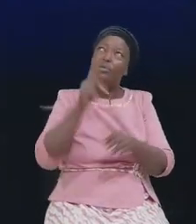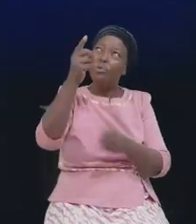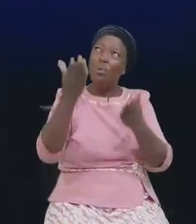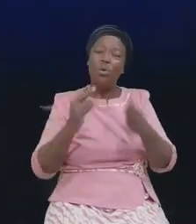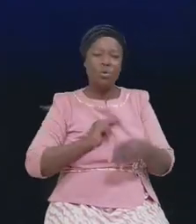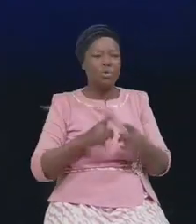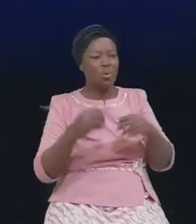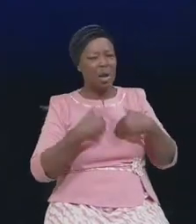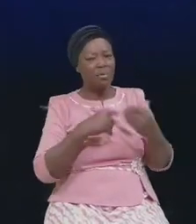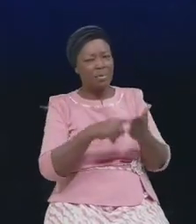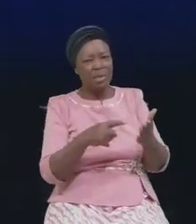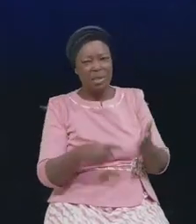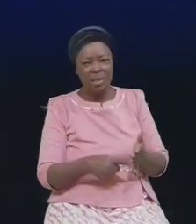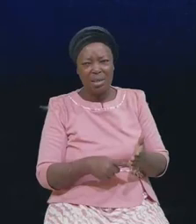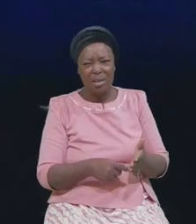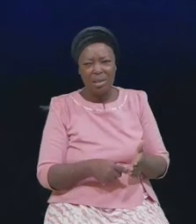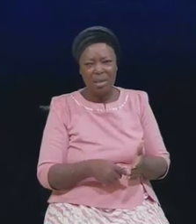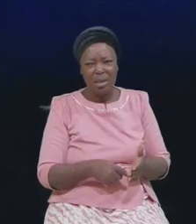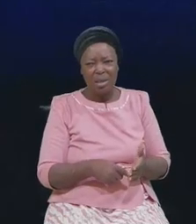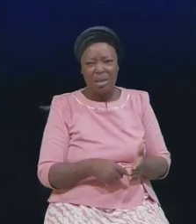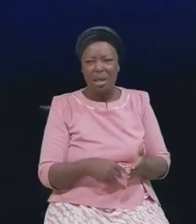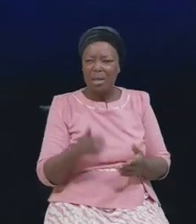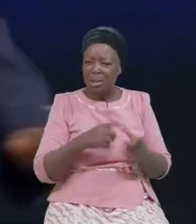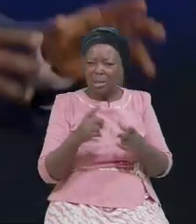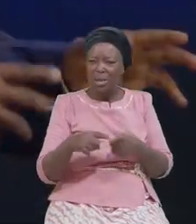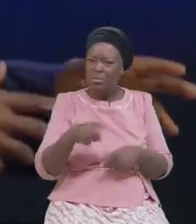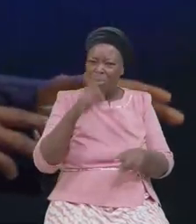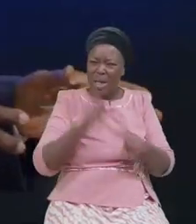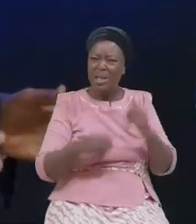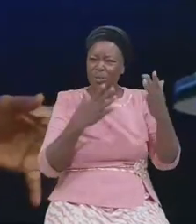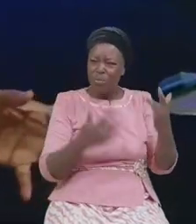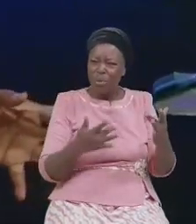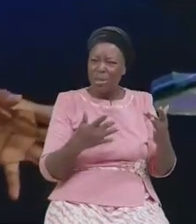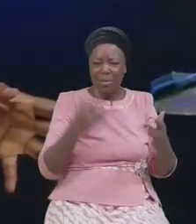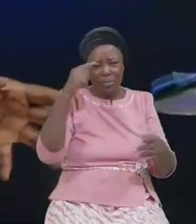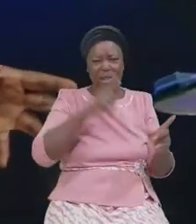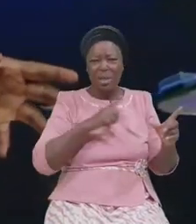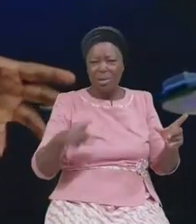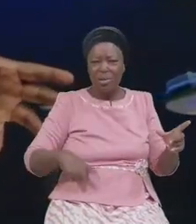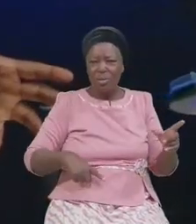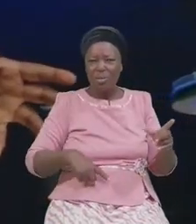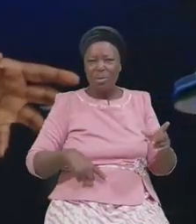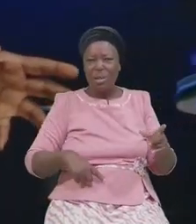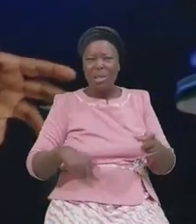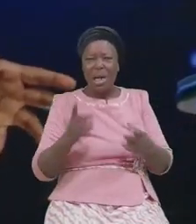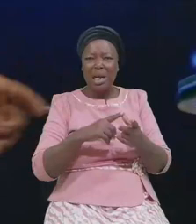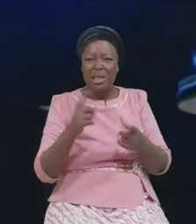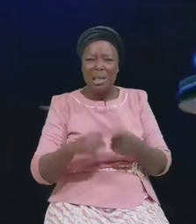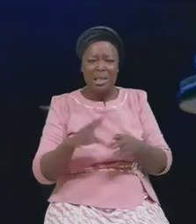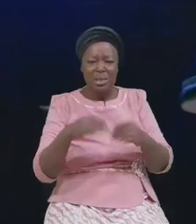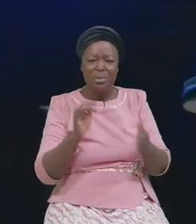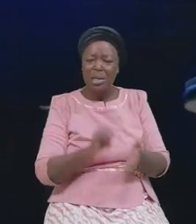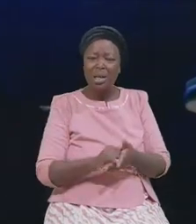il ne le dit pas. Donne-moi, il vous a déjà donné la manne tous les jours. Il a déjà changé votre eau amère en une eau